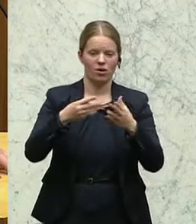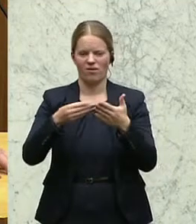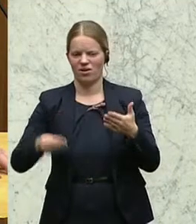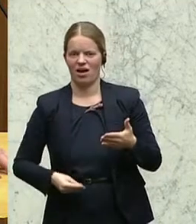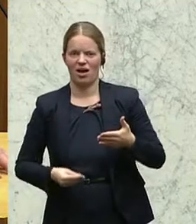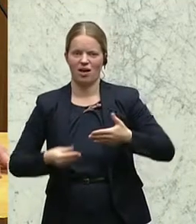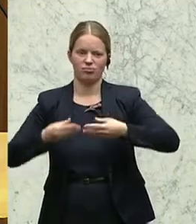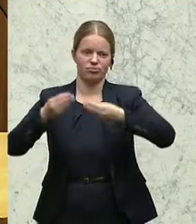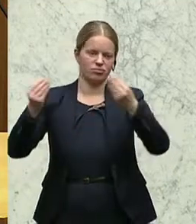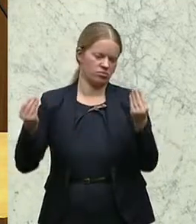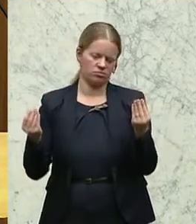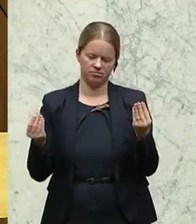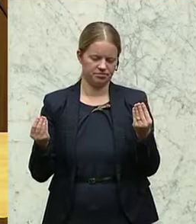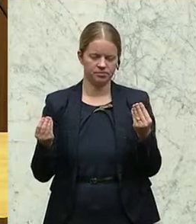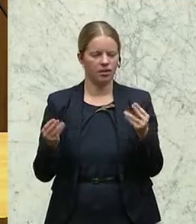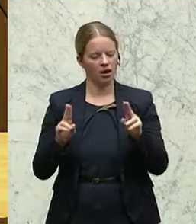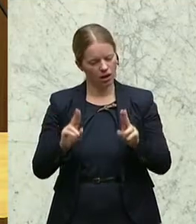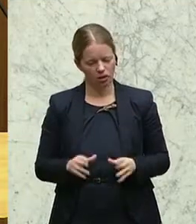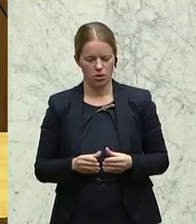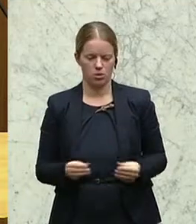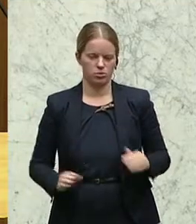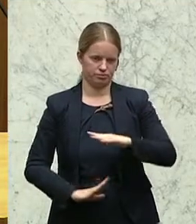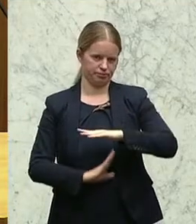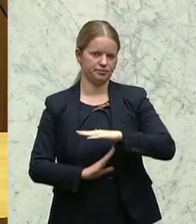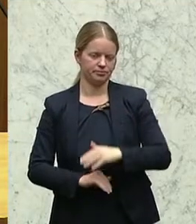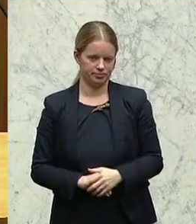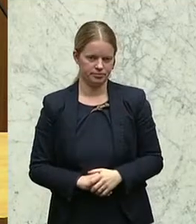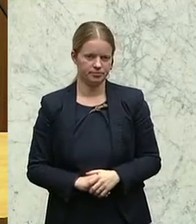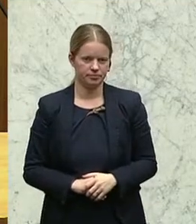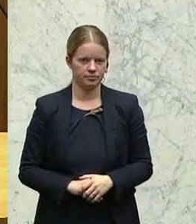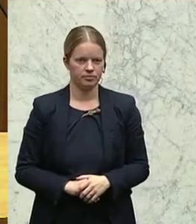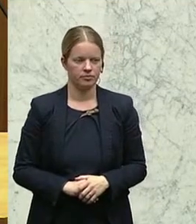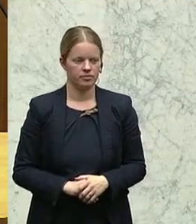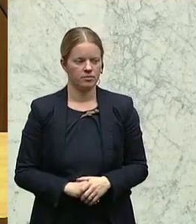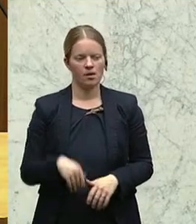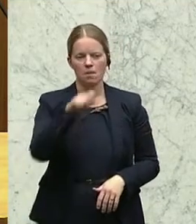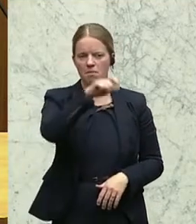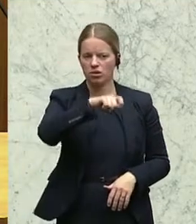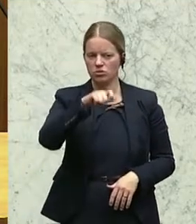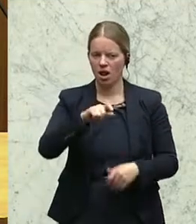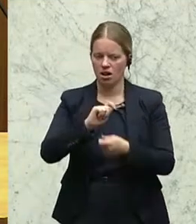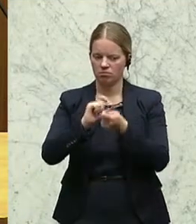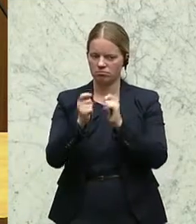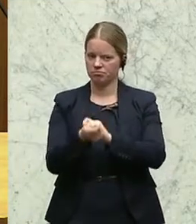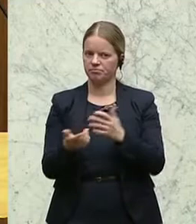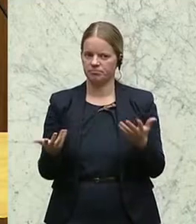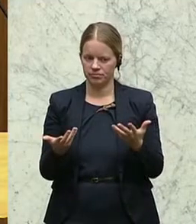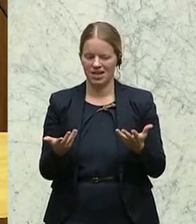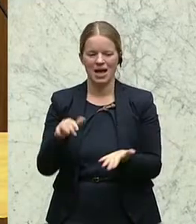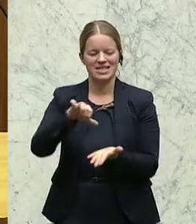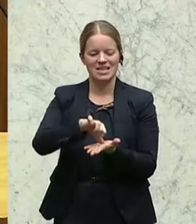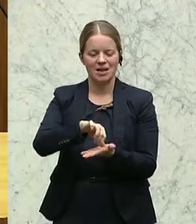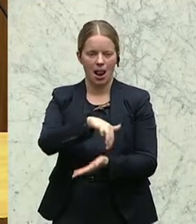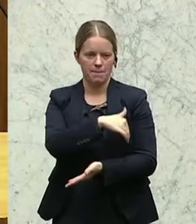richtige Lösung. Insgesamt, was passiert mit der personellen Reform? Es wird die Zentralmatura, der Bereich